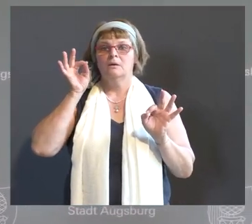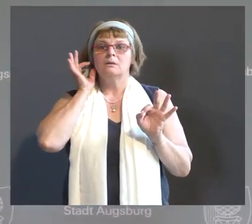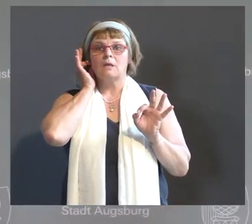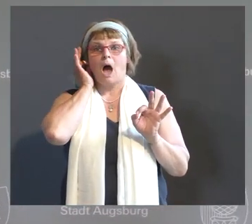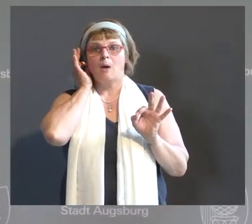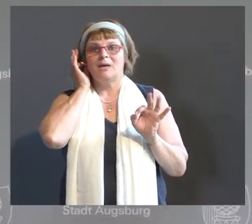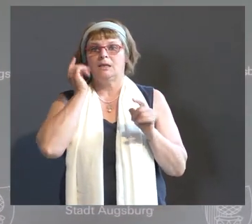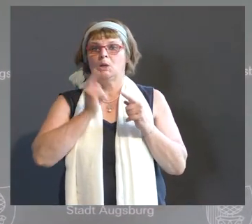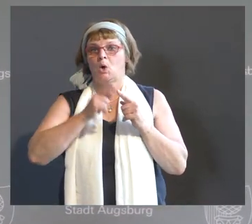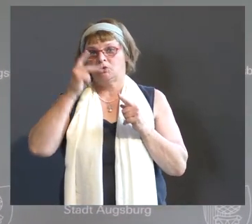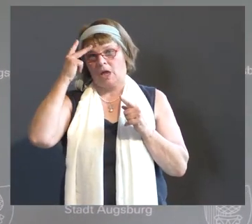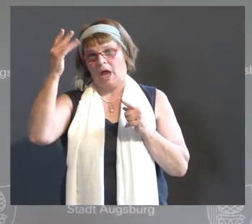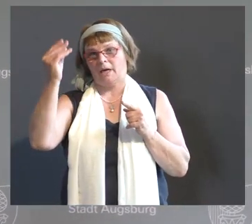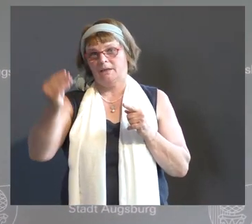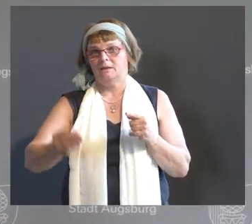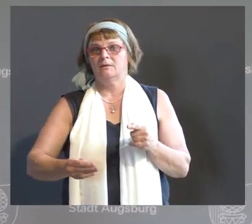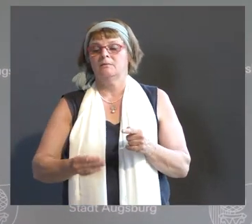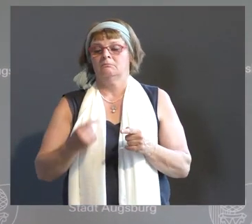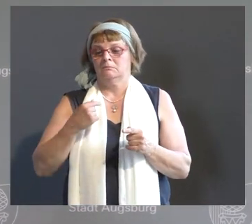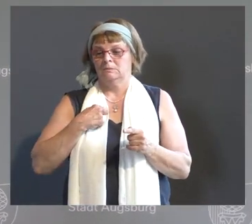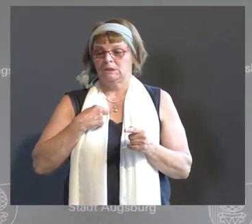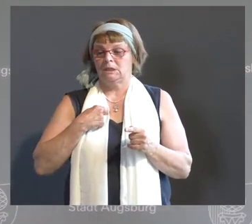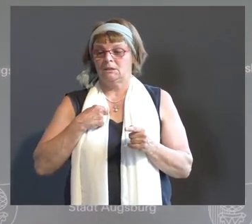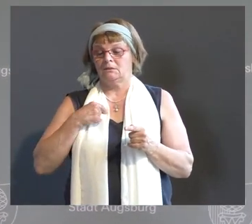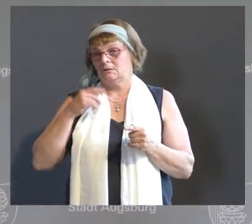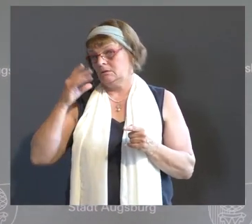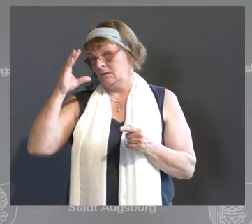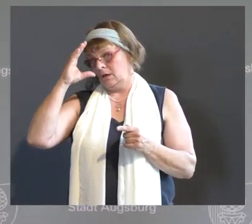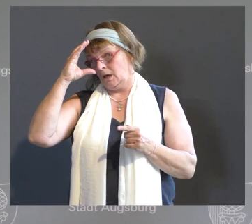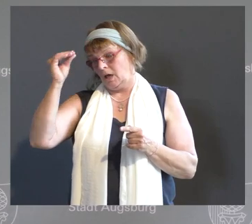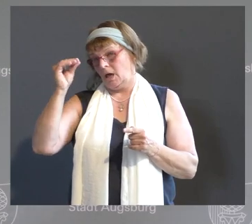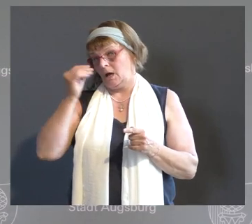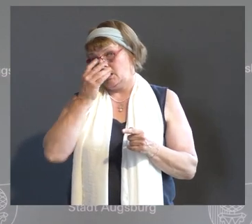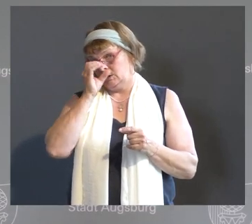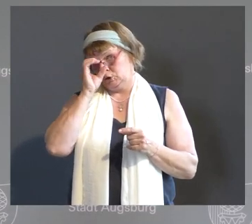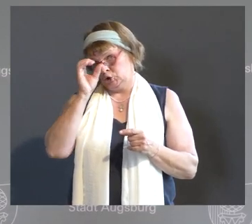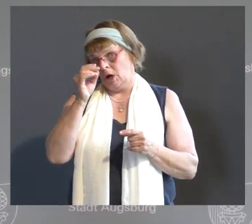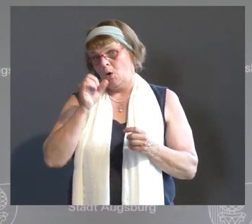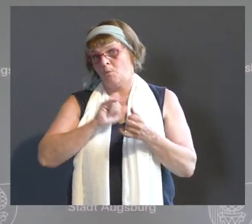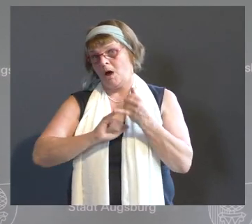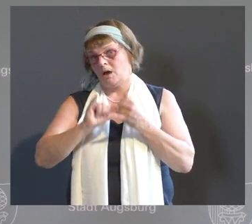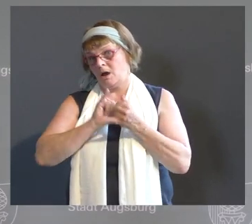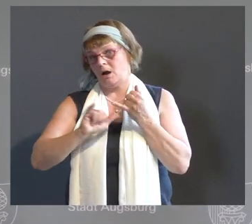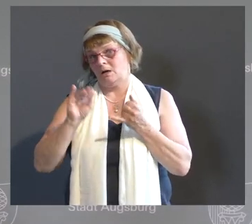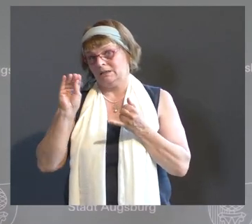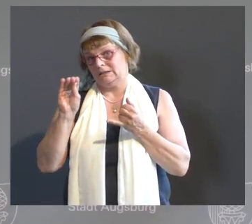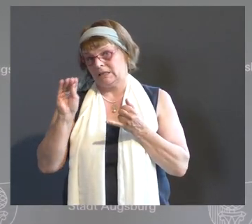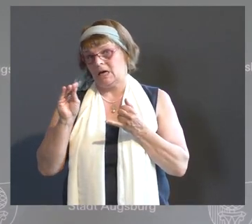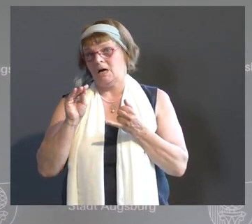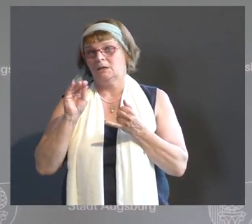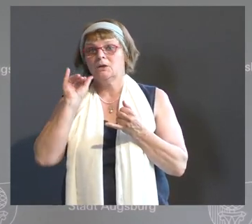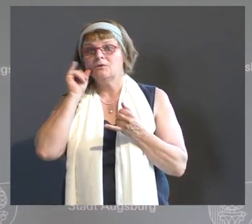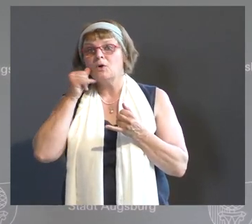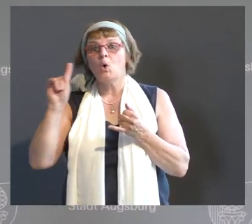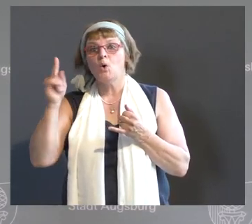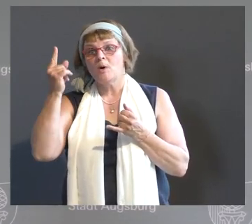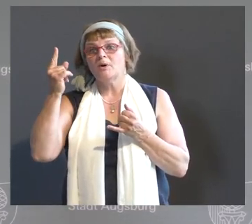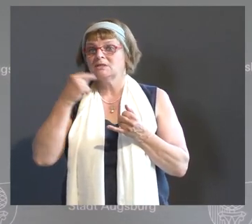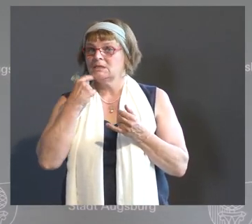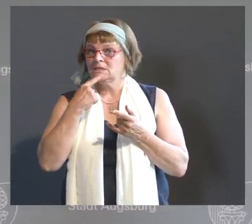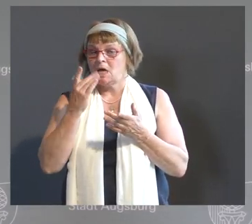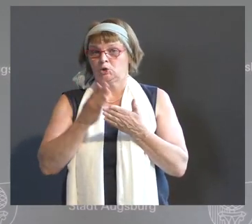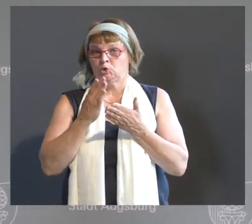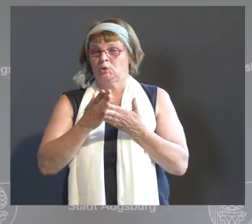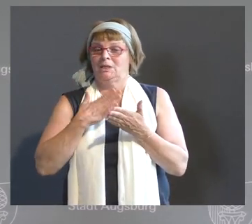Ich möchte mich gerne anschließen an das, was der Herr Schaumeier gesagt hat und was der Herr Schwald gesagt hat und was die Frau Oberbürgermeisterin gesagt hat. Das Verhalten, das wir am Samstag ab 0.30 Uhr in der